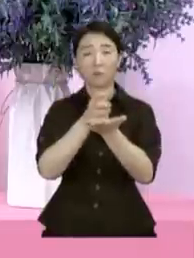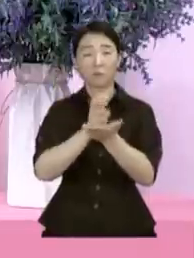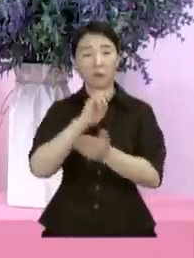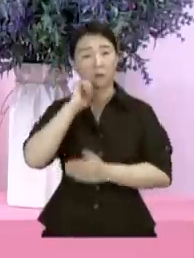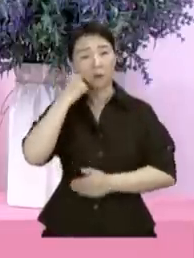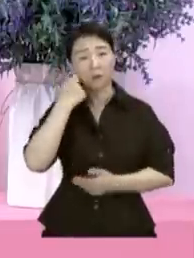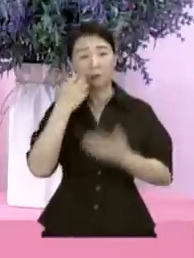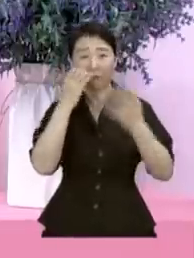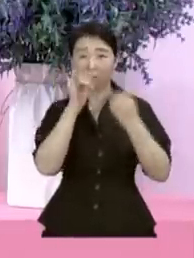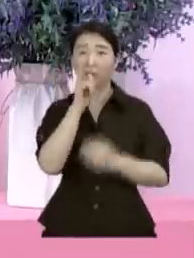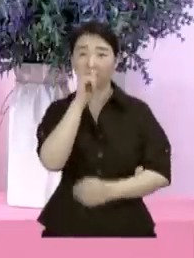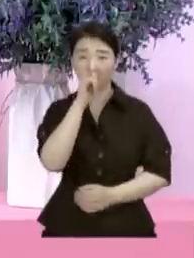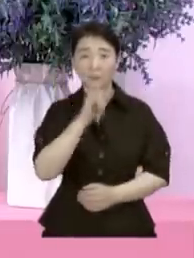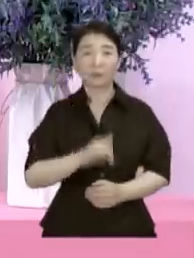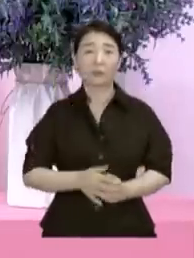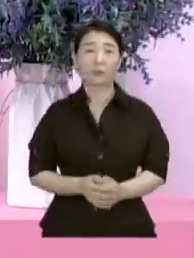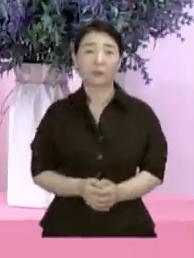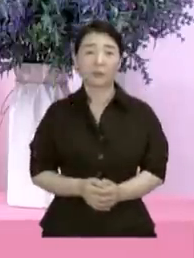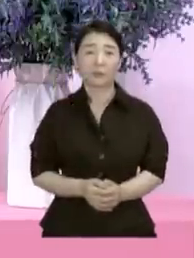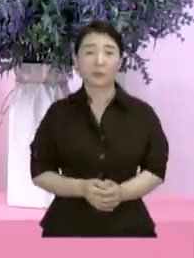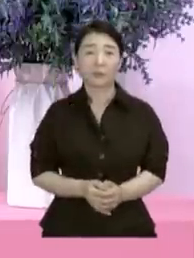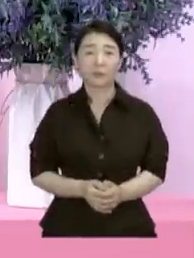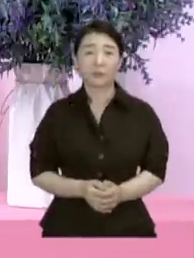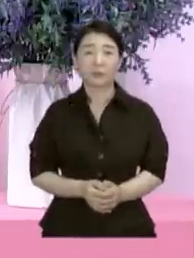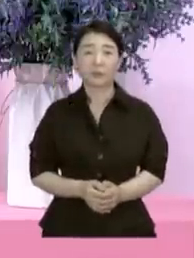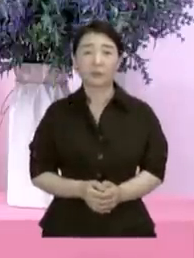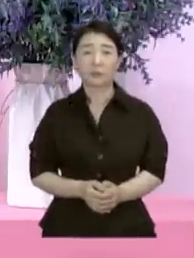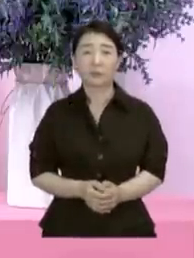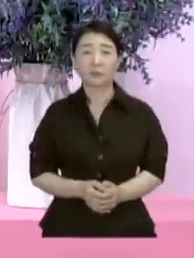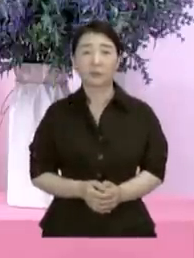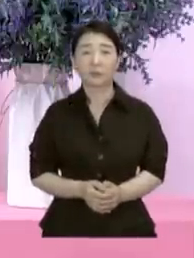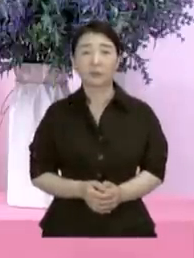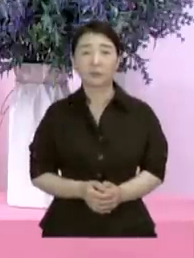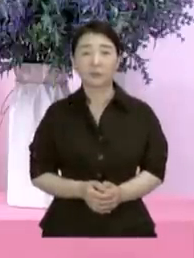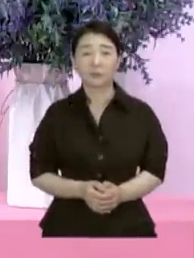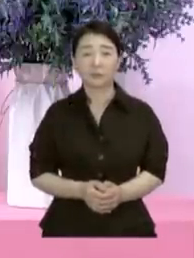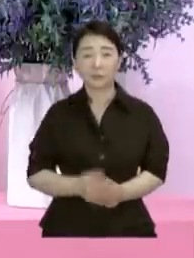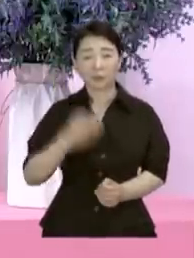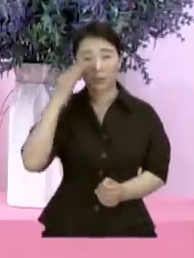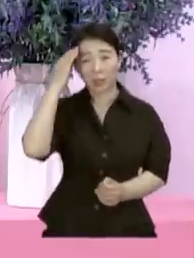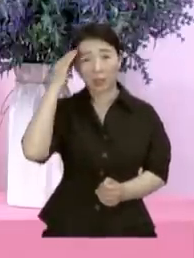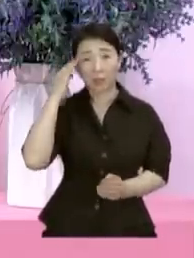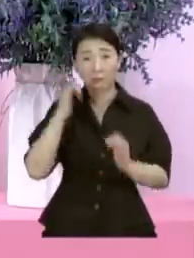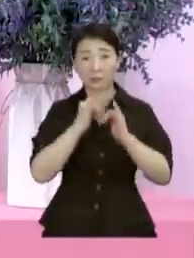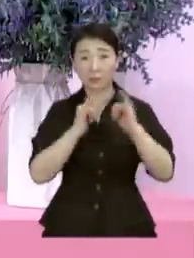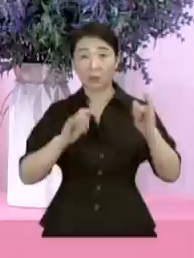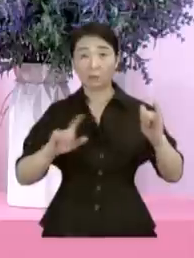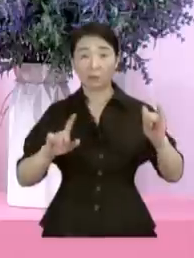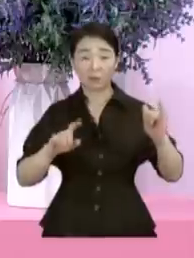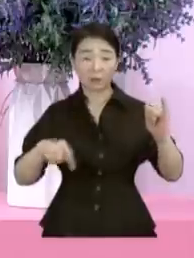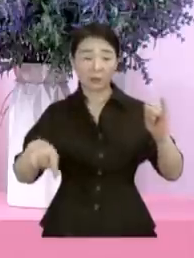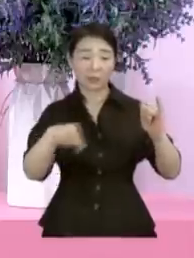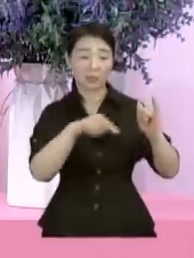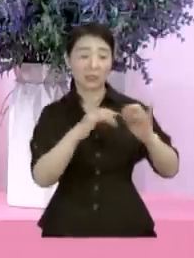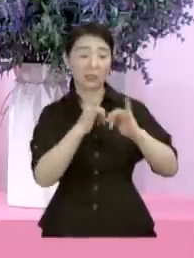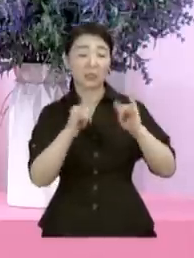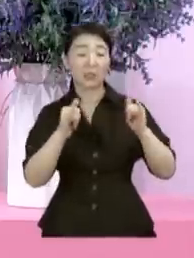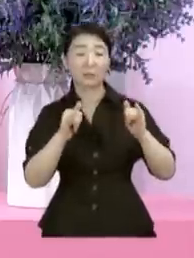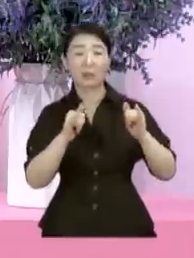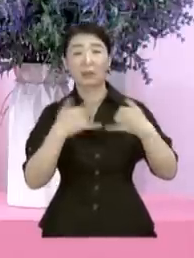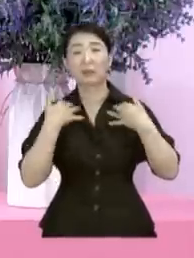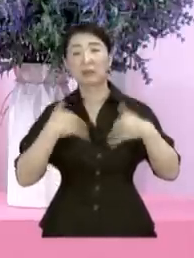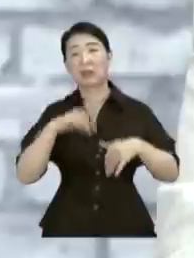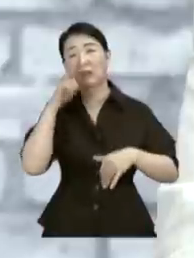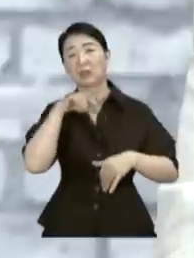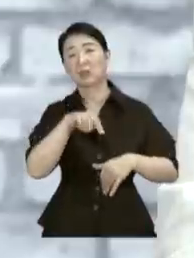그 어려움들이 많이 노출되거든요. 그렇죠, 예. 그렇죠. 그런데 그분 우리 한국 분들이 좀 그분들의 약점들을